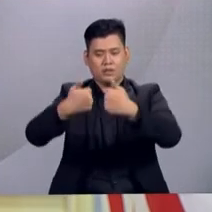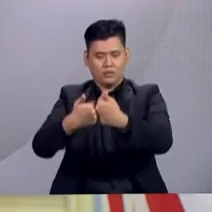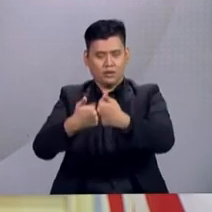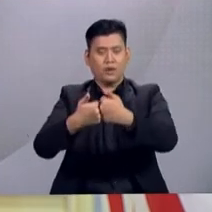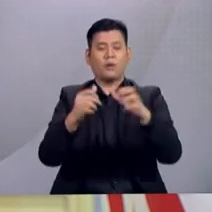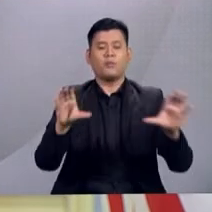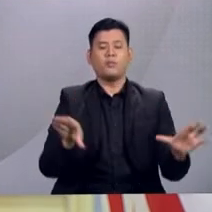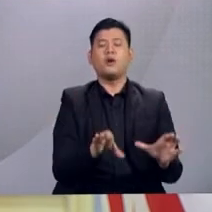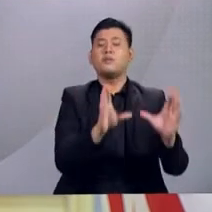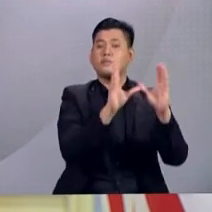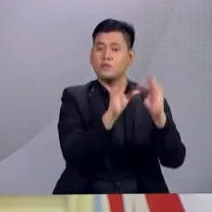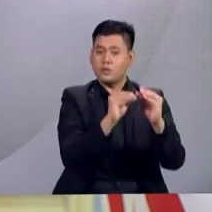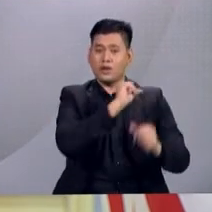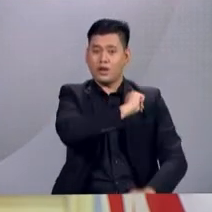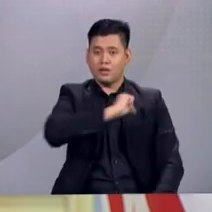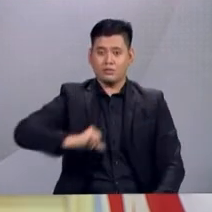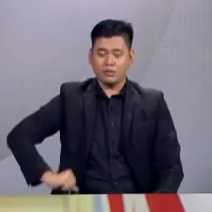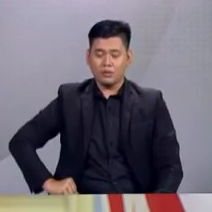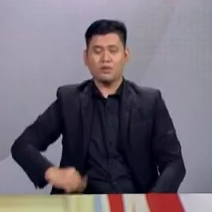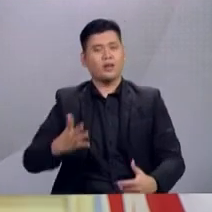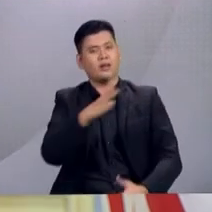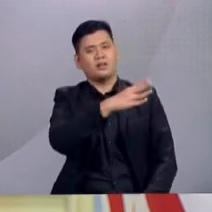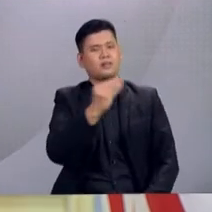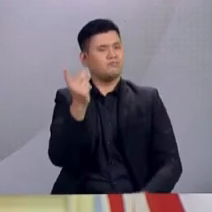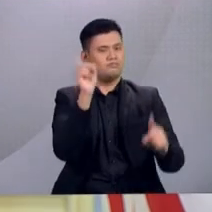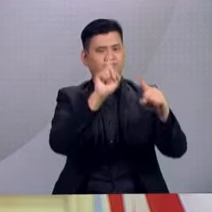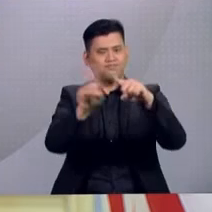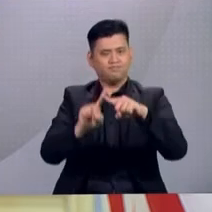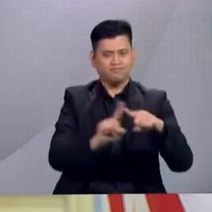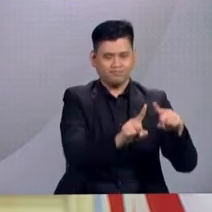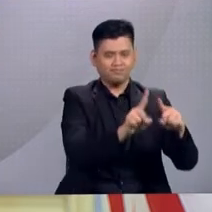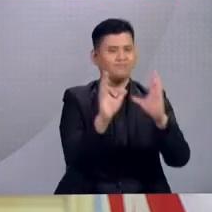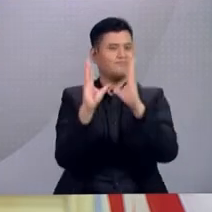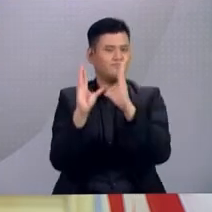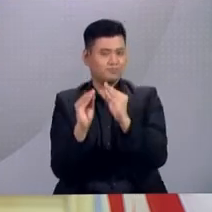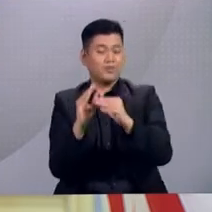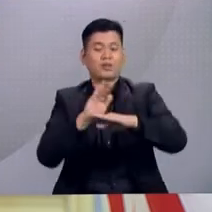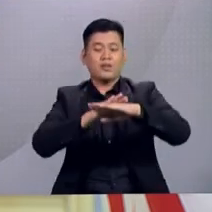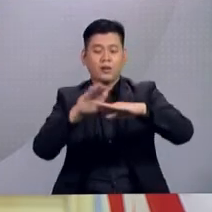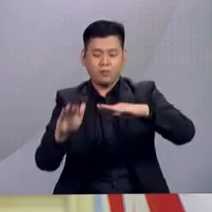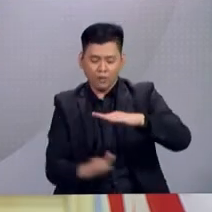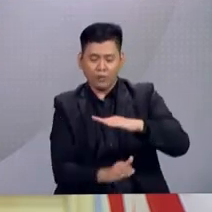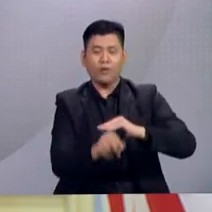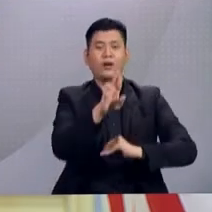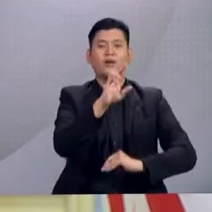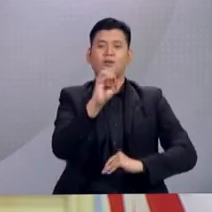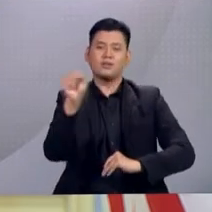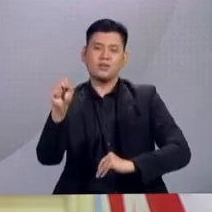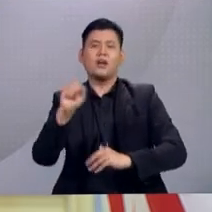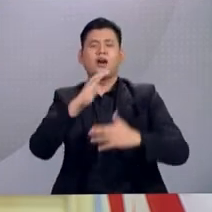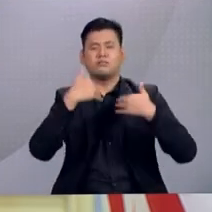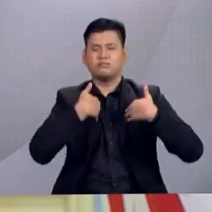agung dan lain-lain mesyuarat termasuk seminar dan sebagainya. Jadi di bawah ROS ianya merangkumi semua